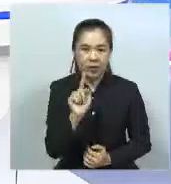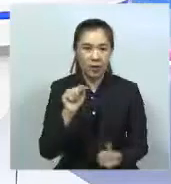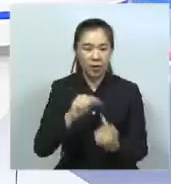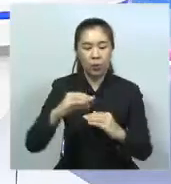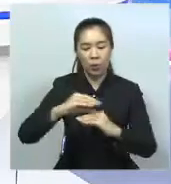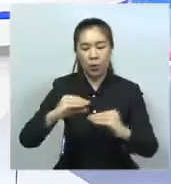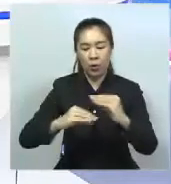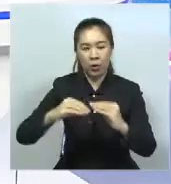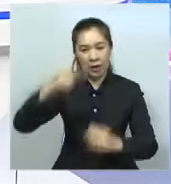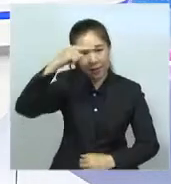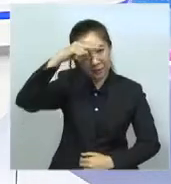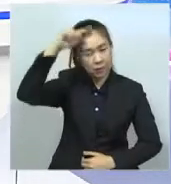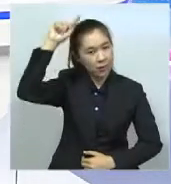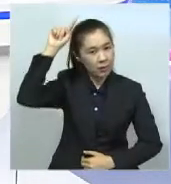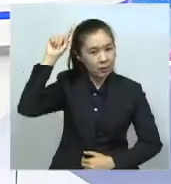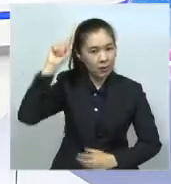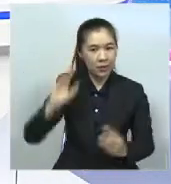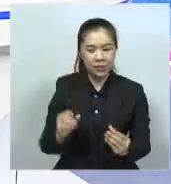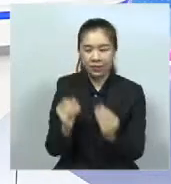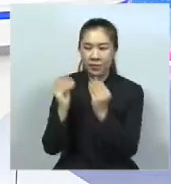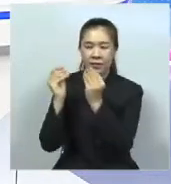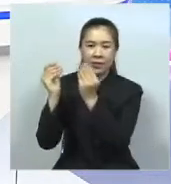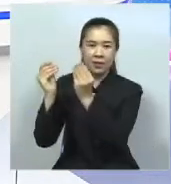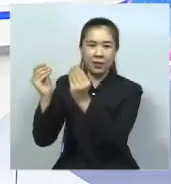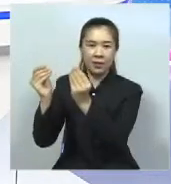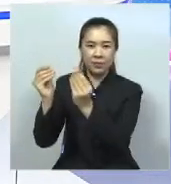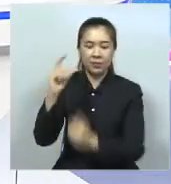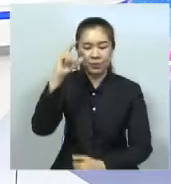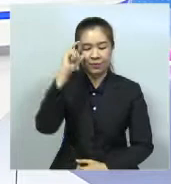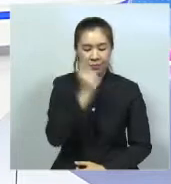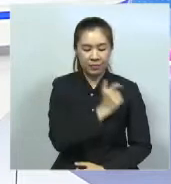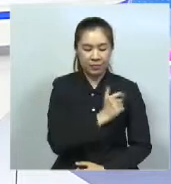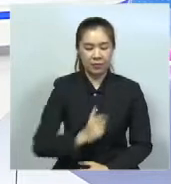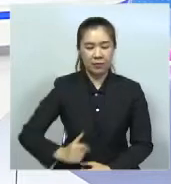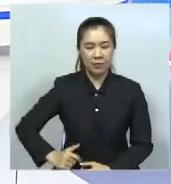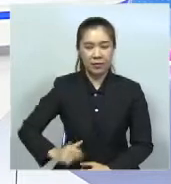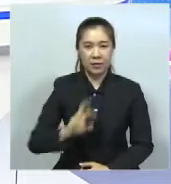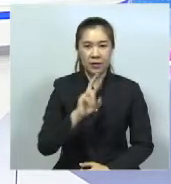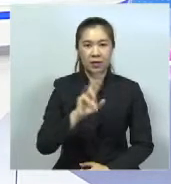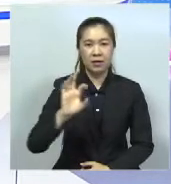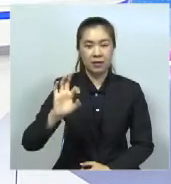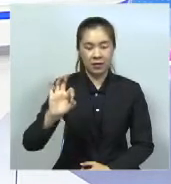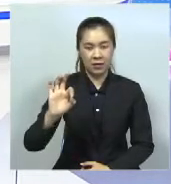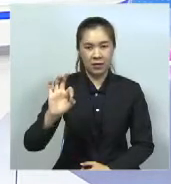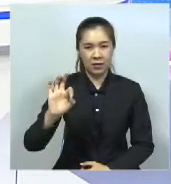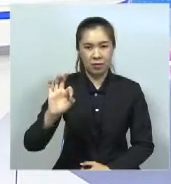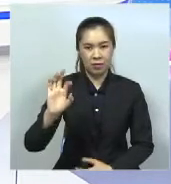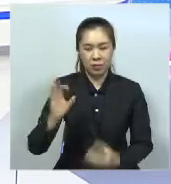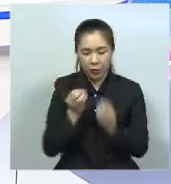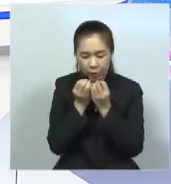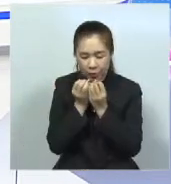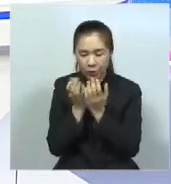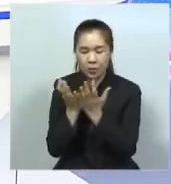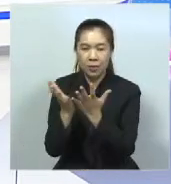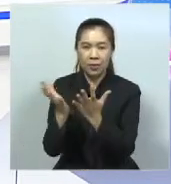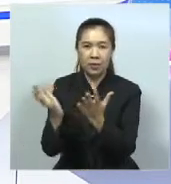ในโครงการอุปสมบทเพื่อถวายพระราชกุศลอุทิศถวายพระบาทสมเด็จพระปรมินทรมหาภูมิพลอดุลยเดชบรมนาถบพิตรและถวายพระพ